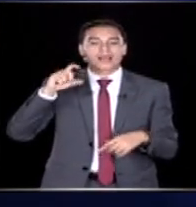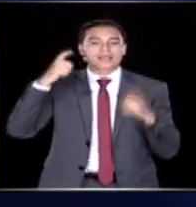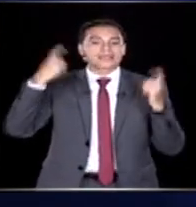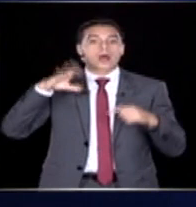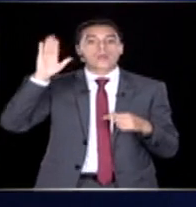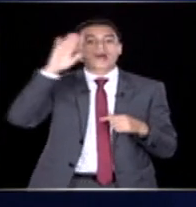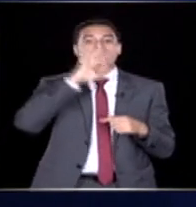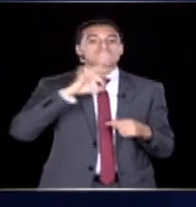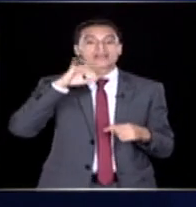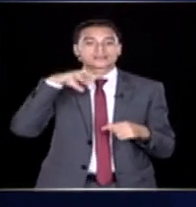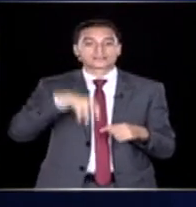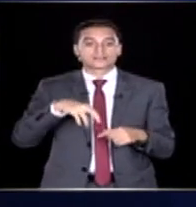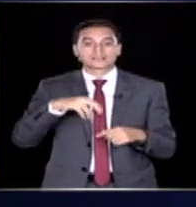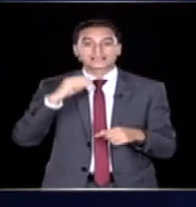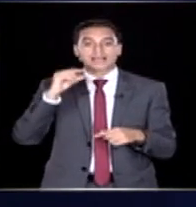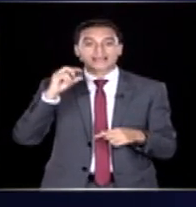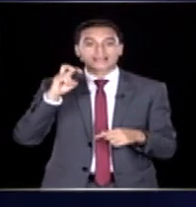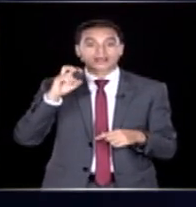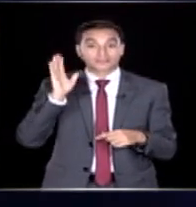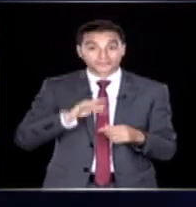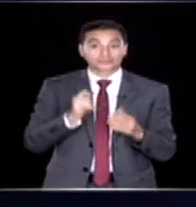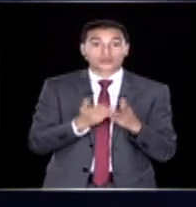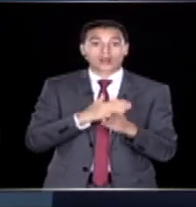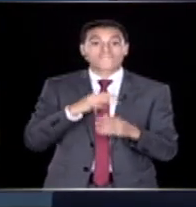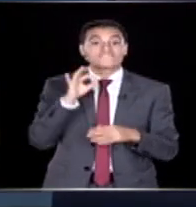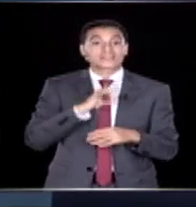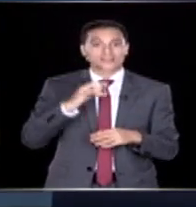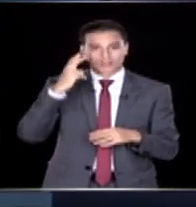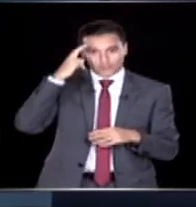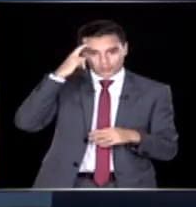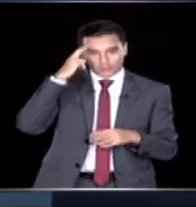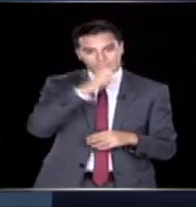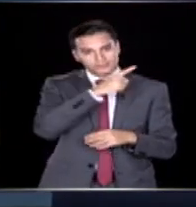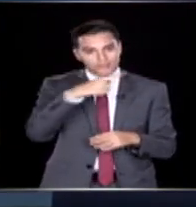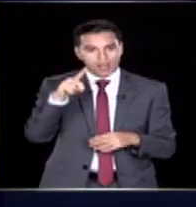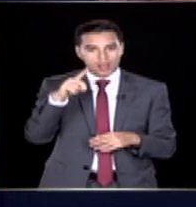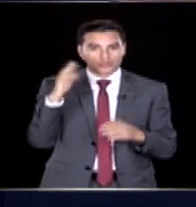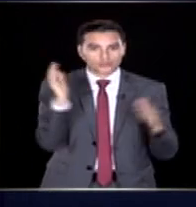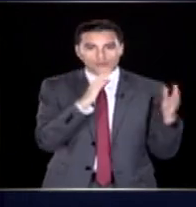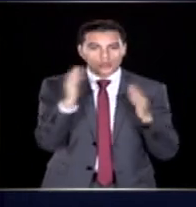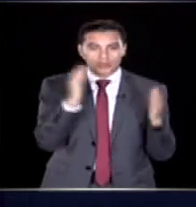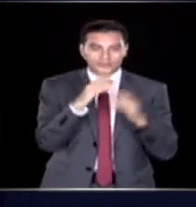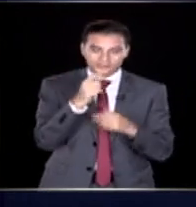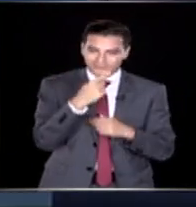جدة فين؟ في السعودية. دوس على البازل. فين؟ في السعودية. طبعاً.